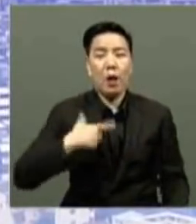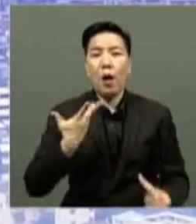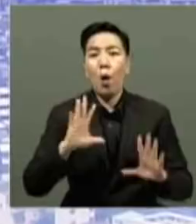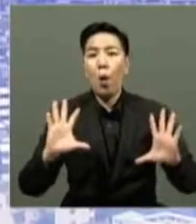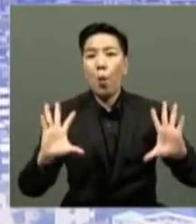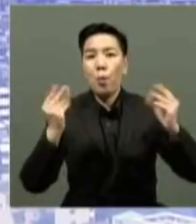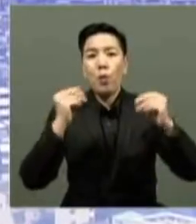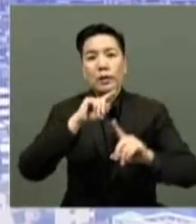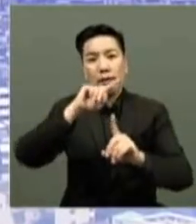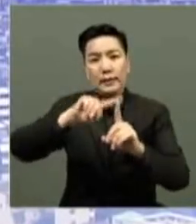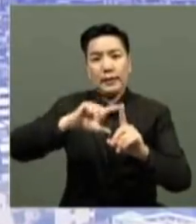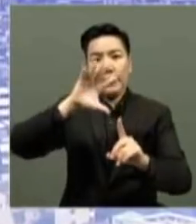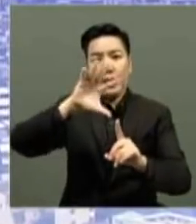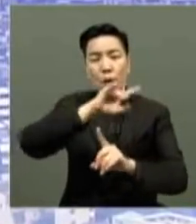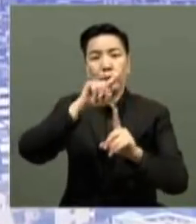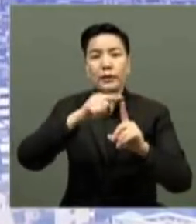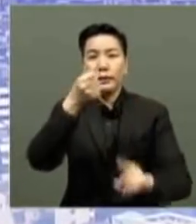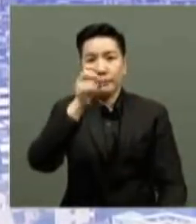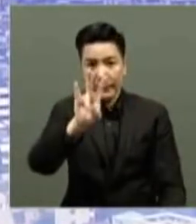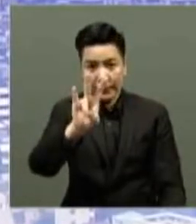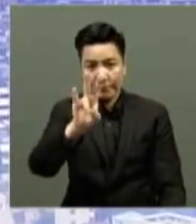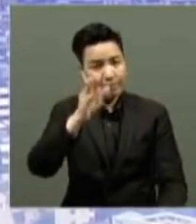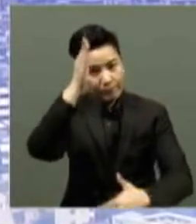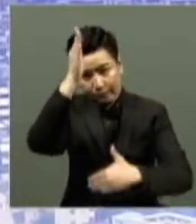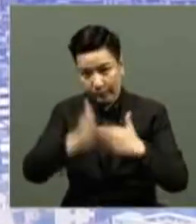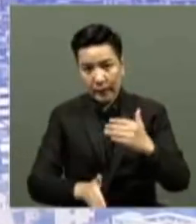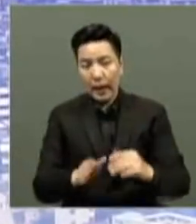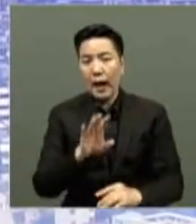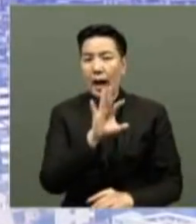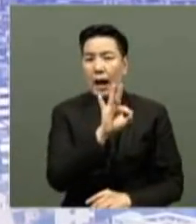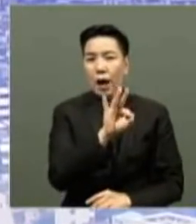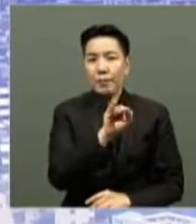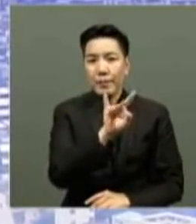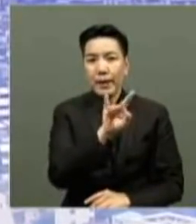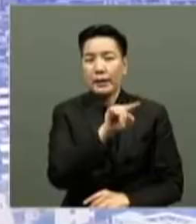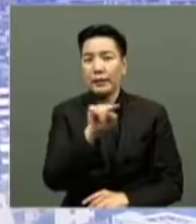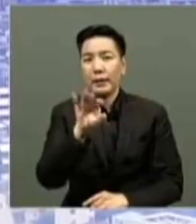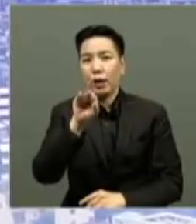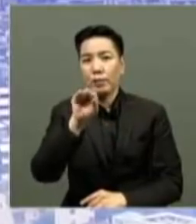นะครับก็มีหลายกรณีครับที่เราได้รับทราบผลแล้วว่าว่าถ้าไม่ได้อยู่ในที่ที่ท่านได้แจ้งไว้นะครับถ้ามีความจำเป็นต้องขึ้นได้ไปอยู่ในสถานที่อื่นๆนะครับข้อมูลของท่านจะถูกส่งกลับมาที่ส่วนกลางแล้วเราจะมอบหมายที่ผู้พิทักษ์สิทธิ์ที่อยู่ในพื้นที่ที่ท่านอยู่ในปัจจุบันนะครับลงไปพบท่านครับอันนี้อะขอให้ท่านอ่ะรอนิดนึงนะครับเพราะว่าที่อยู่ถ้าไม่ตรงกับที่แจ้งไว้ตอนแรกแต่ว่าเราไม่ได้ทิ้งท่านนะครับเราจะไปหาท่านในที่ที่ท่านอยู่ปัจจุบันครับครับสำหรับผู้ที่ลงทะเบียนแล้วท้ายที่สุดไม่เข้าสิทธิ์หรือไม่เข้าเกณฑ์ได้รับความช่วยเหลือครับจะมีการแจ้งเตือนหรือไม่หรือว่าจะมีวันสุดท้ายที่คนที่กำลังรอสิทธิ์อยู่จะรู้ตัวหรือเปล่าครับว่าเค้านั้นได้รับสิทธิ์หรือไม่รับสิทธิ์ครับเข้ากระทรวงการคลังตั้งเป้าไว้นะครับว่ากระบวนการการคัดกรองทั้งหมดของมาตรการเราไม่ทิ้งกันจะสิ้นสุดภายในวันที่17พฤษภาคมนี้นะครับชื่อว่า 98 99